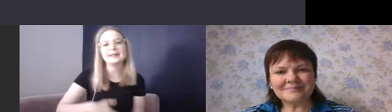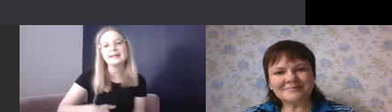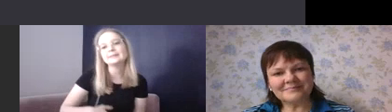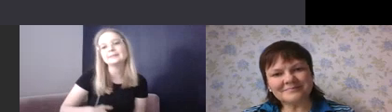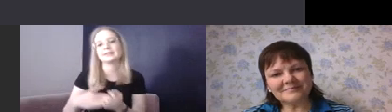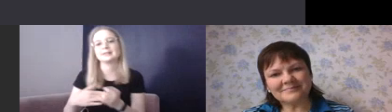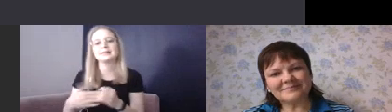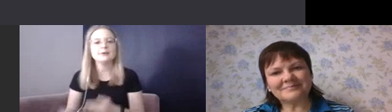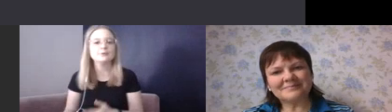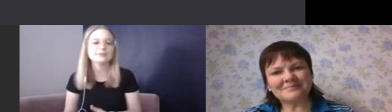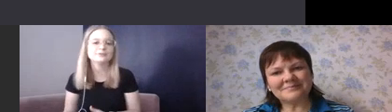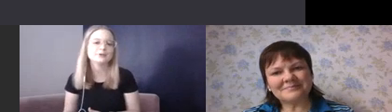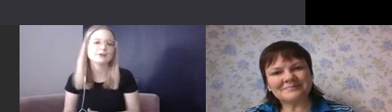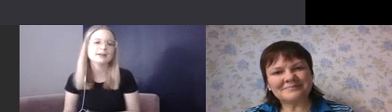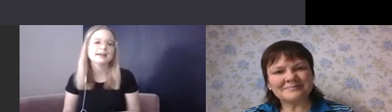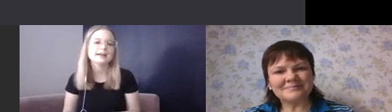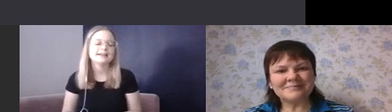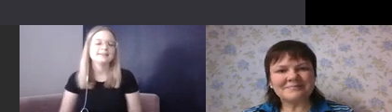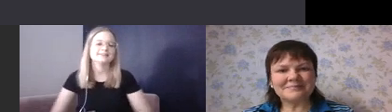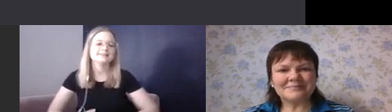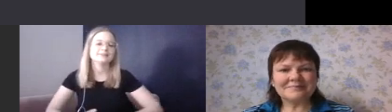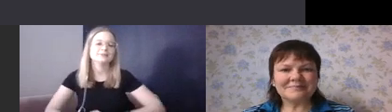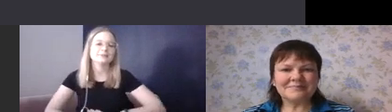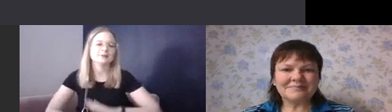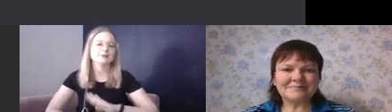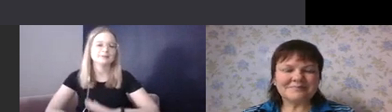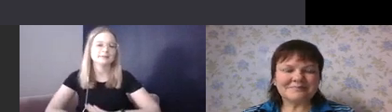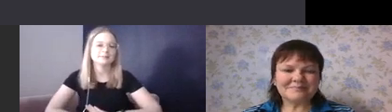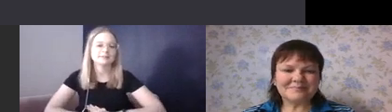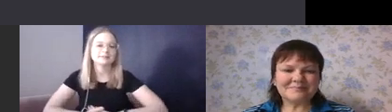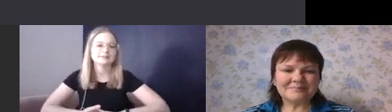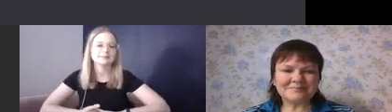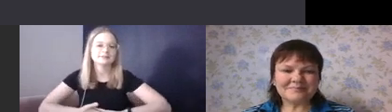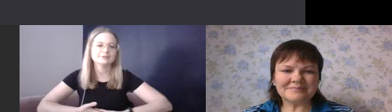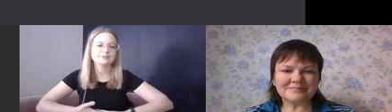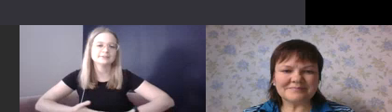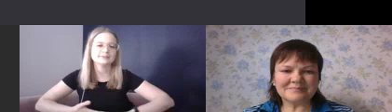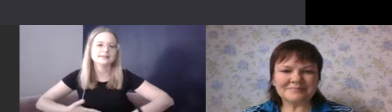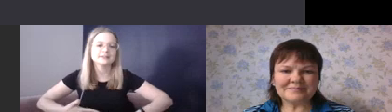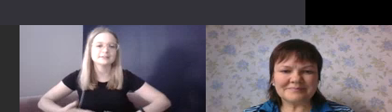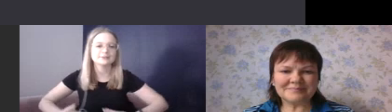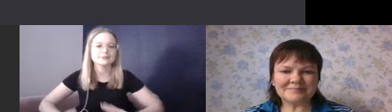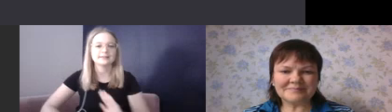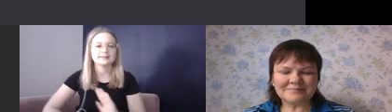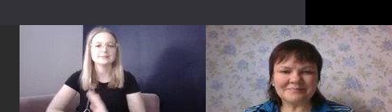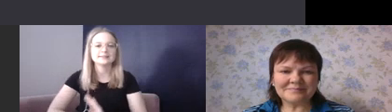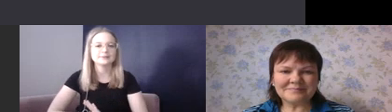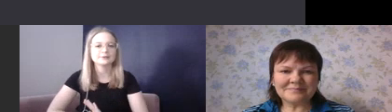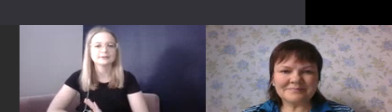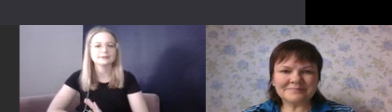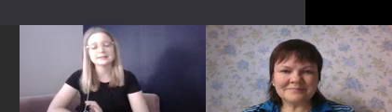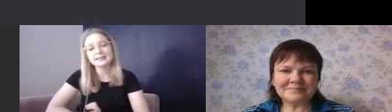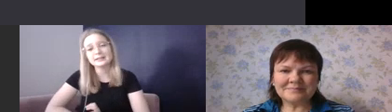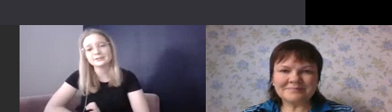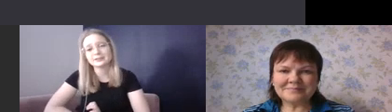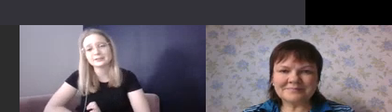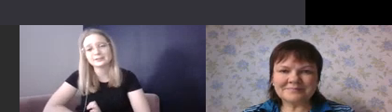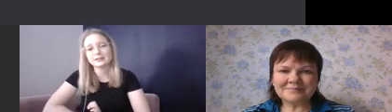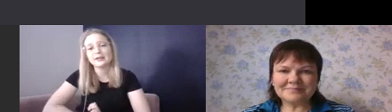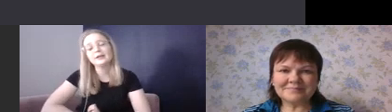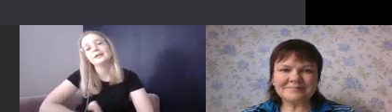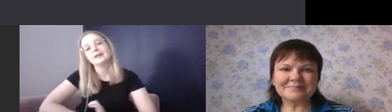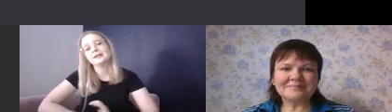mis talle meeldib, mis ta ise uurinud on. Ja siis nüüd võibolla natuke siit, kuidas nagu edasi toimetada, et mis need konkreetsed